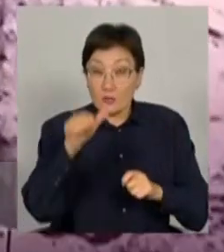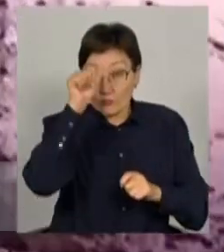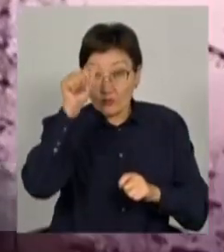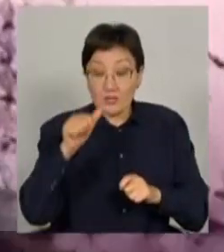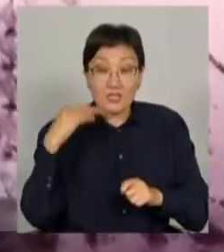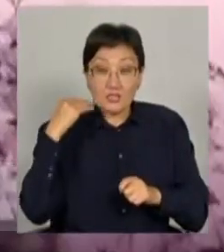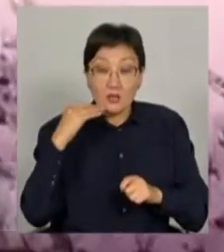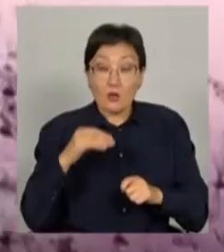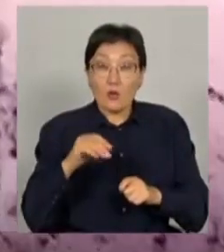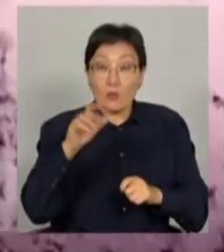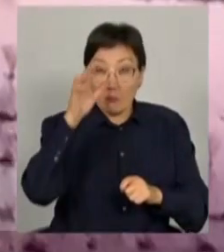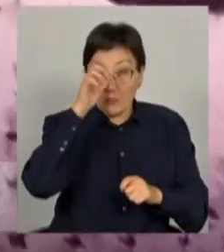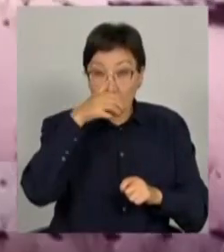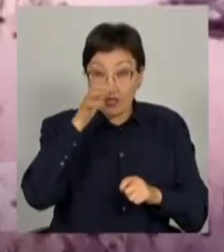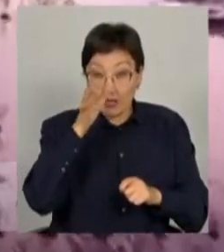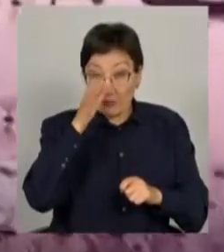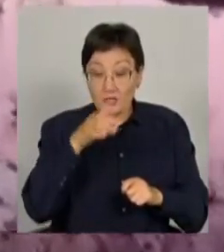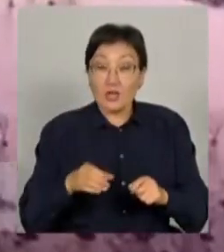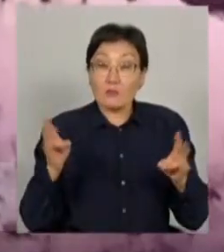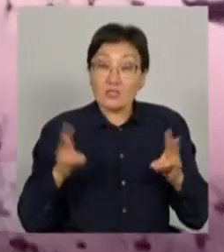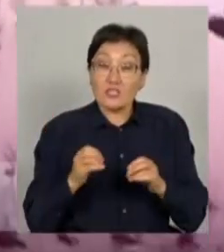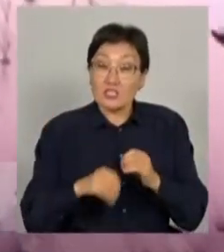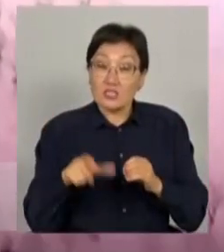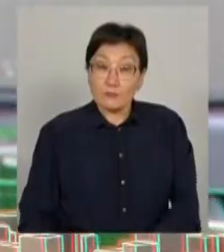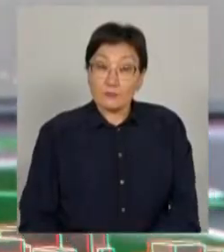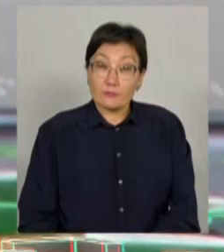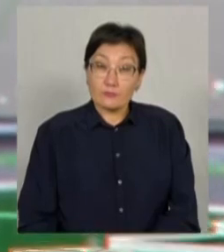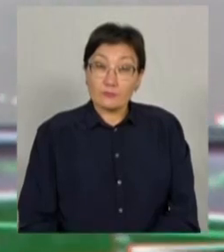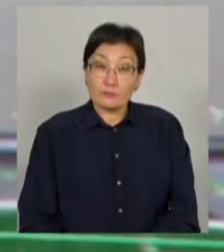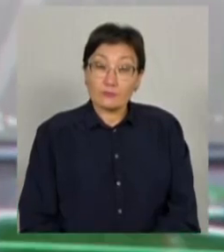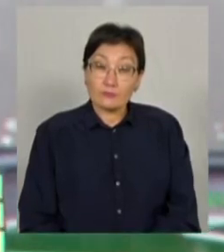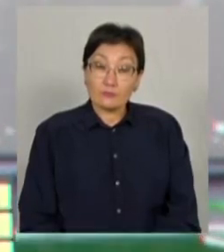Турцию и Болгарию. Пострадали десятки человек.